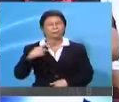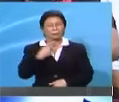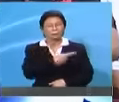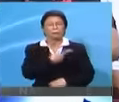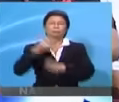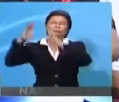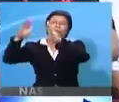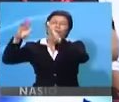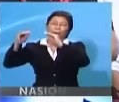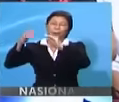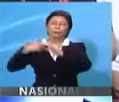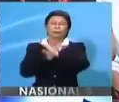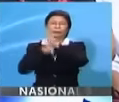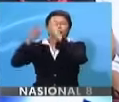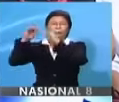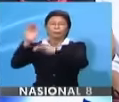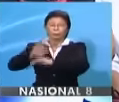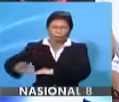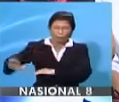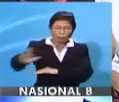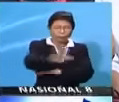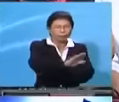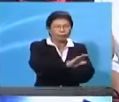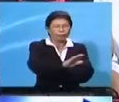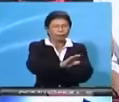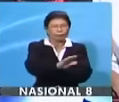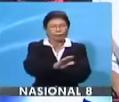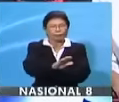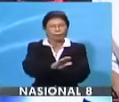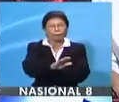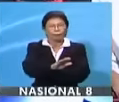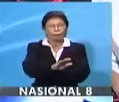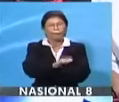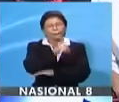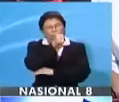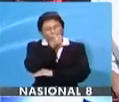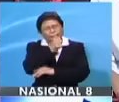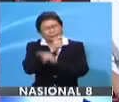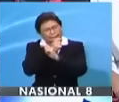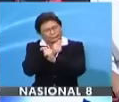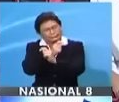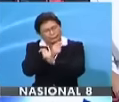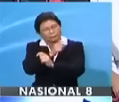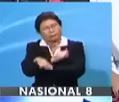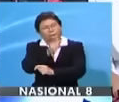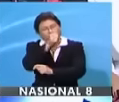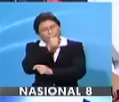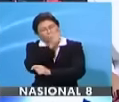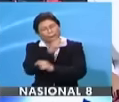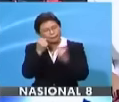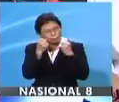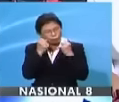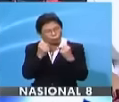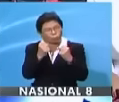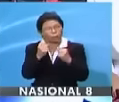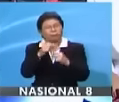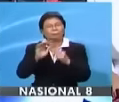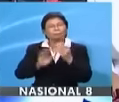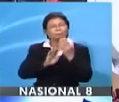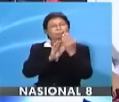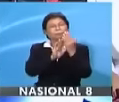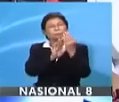harapkan mereka terus diberikan ketabahan, kesabaran dan juga kekuatan dalam